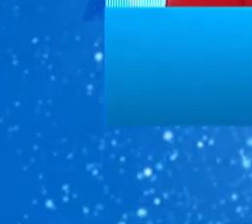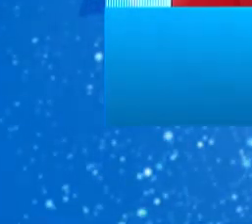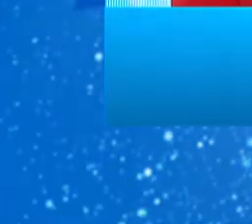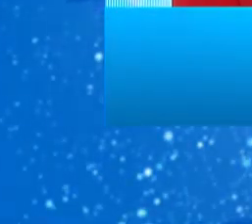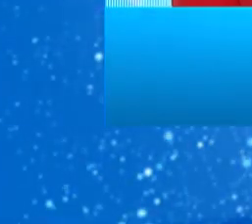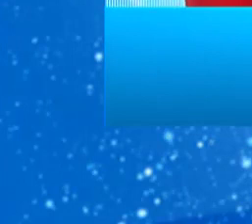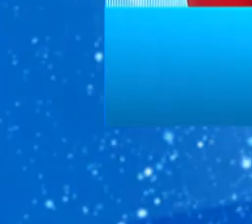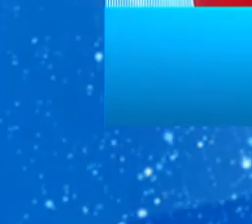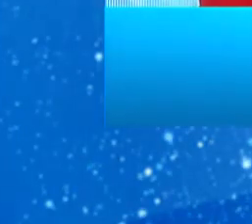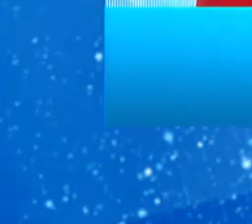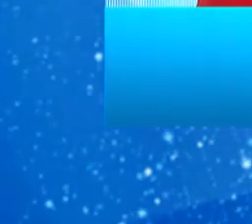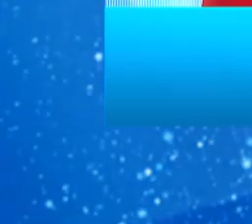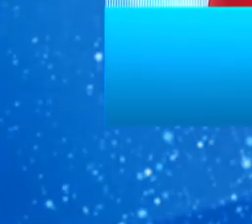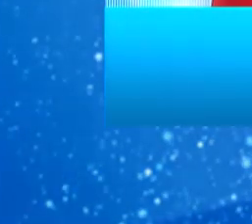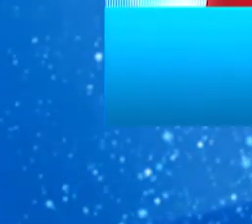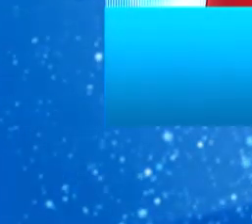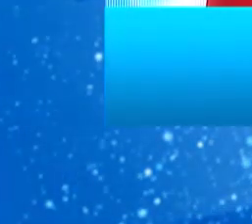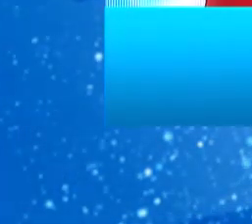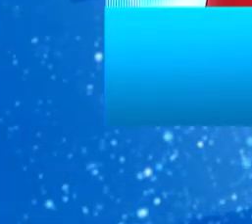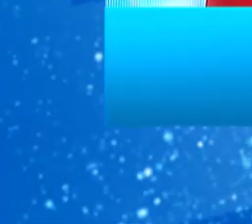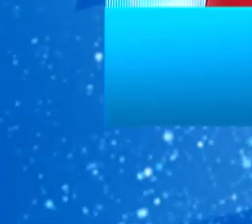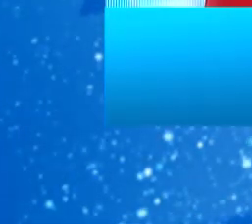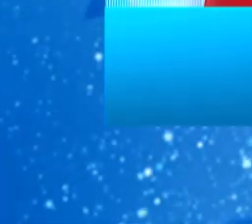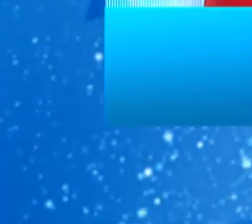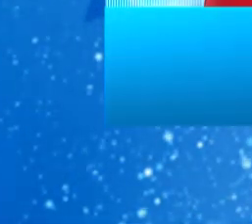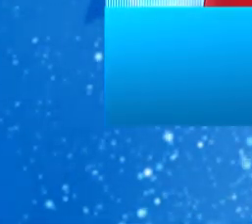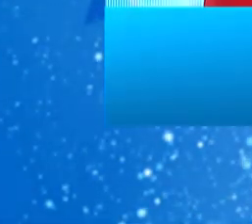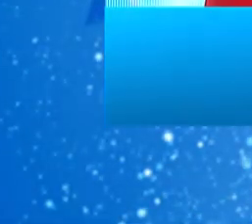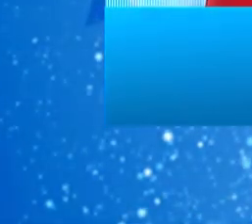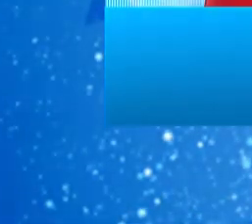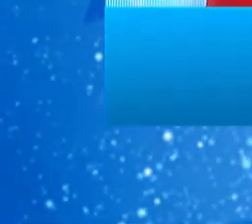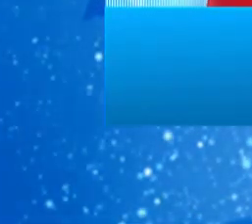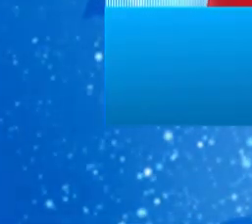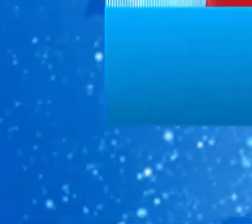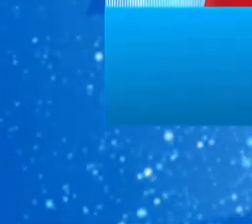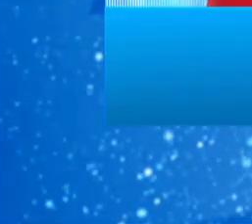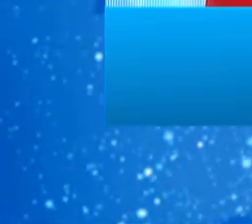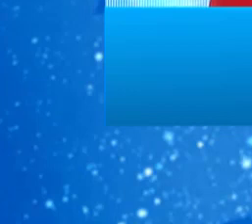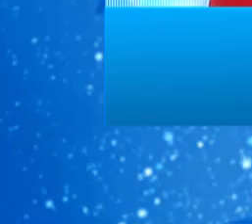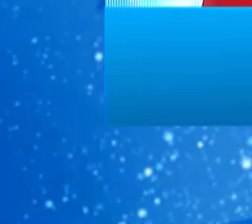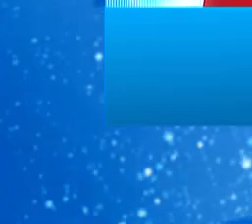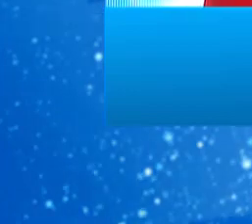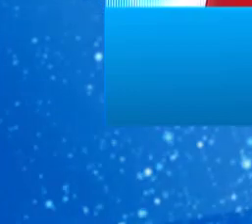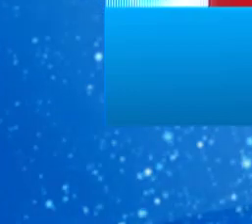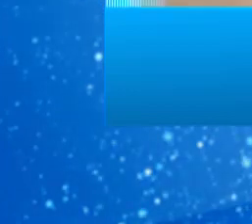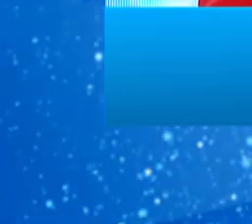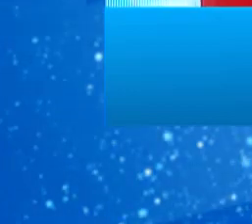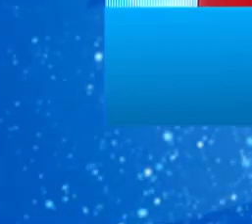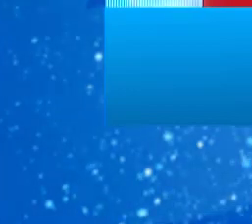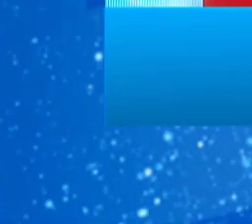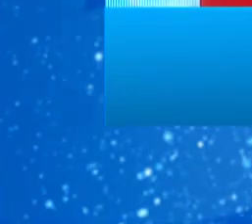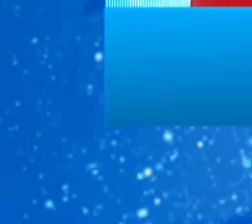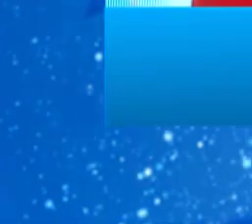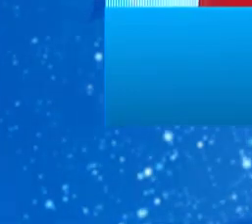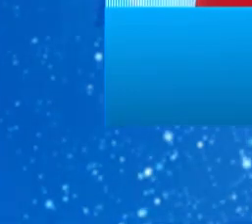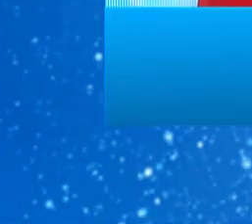האירוויזיון בתל אביב, ושני נחשוני כתבת התרבות שלנו המדווחת לנו מהשטיח הכתום. ברחבת תיאטרון הבימה, האירוע